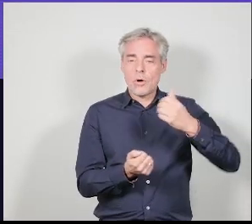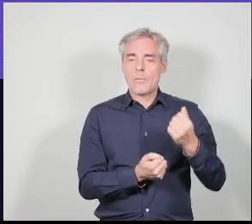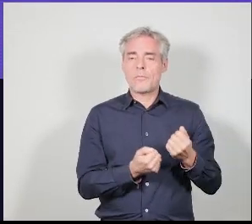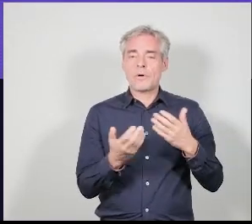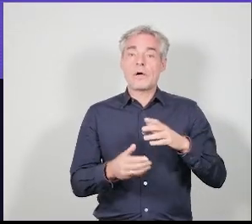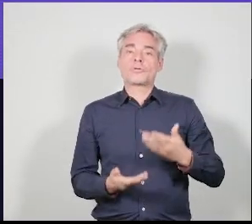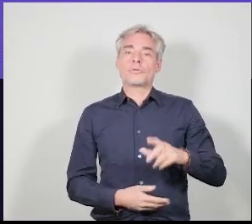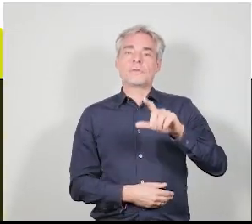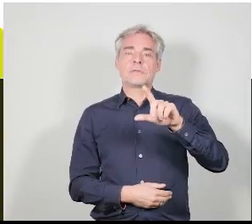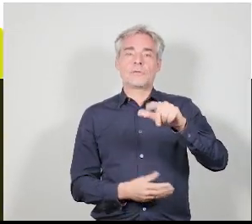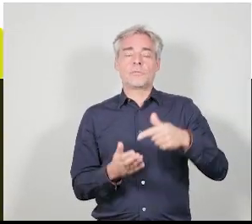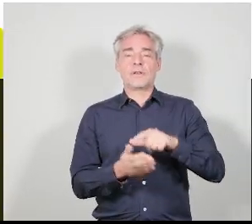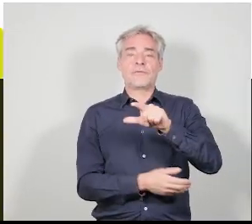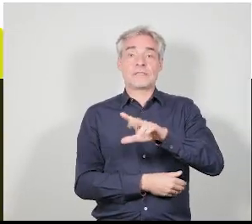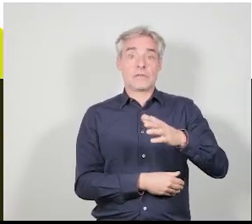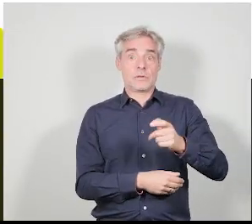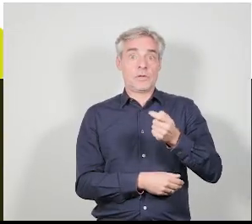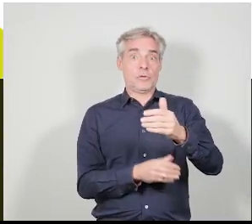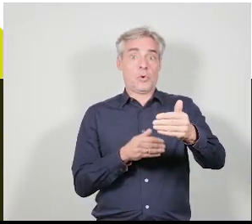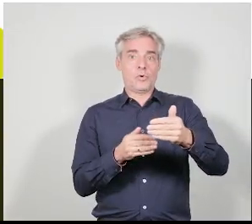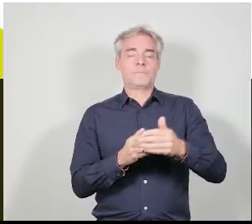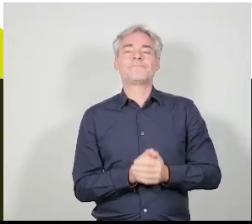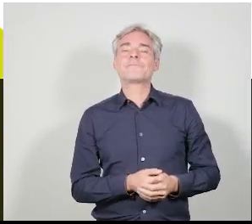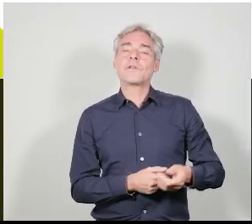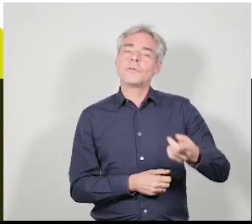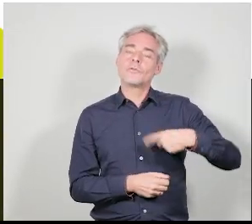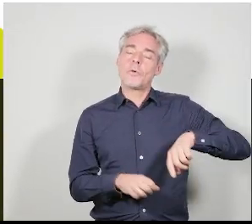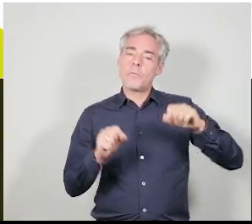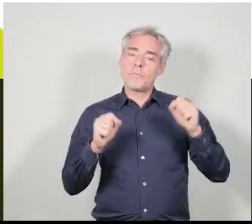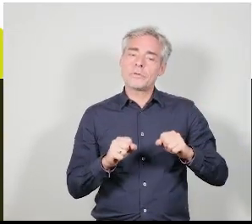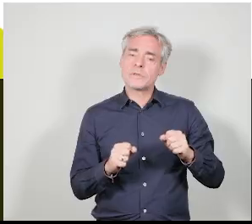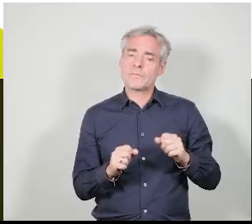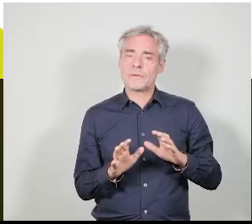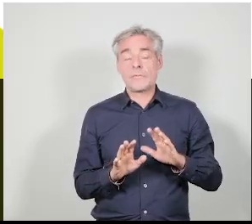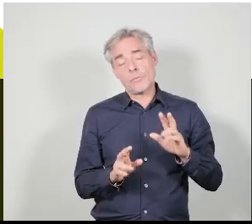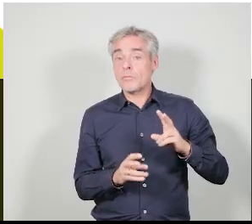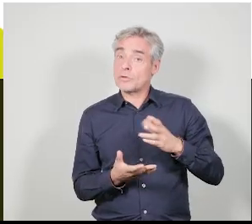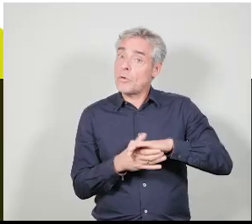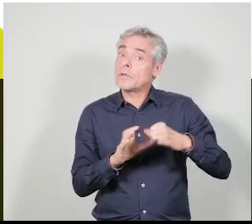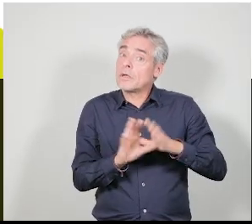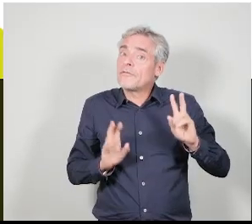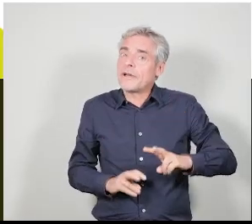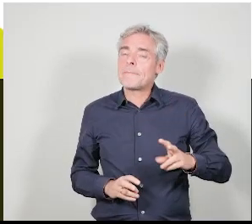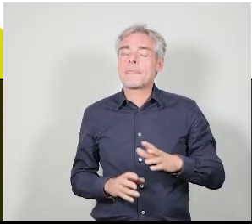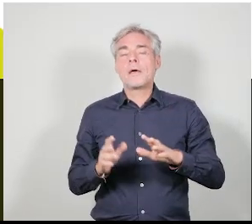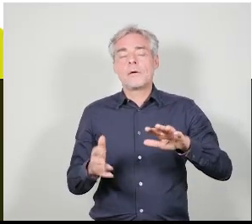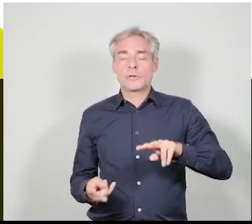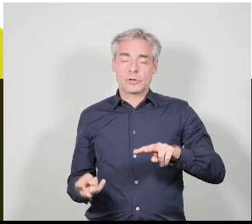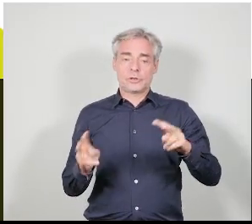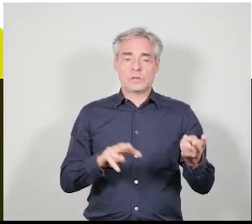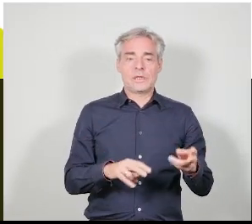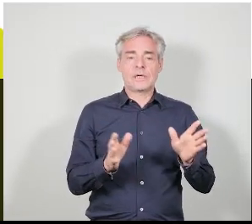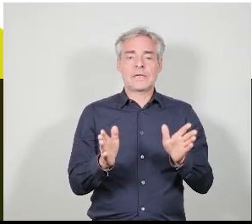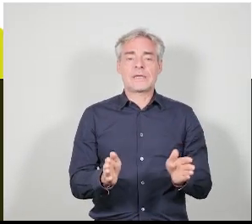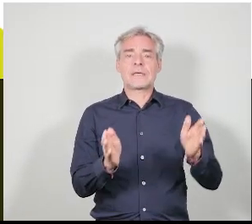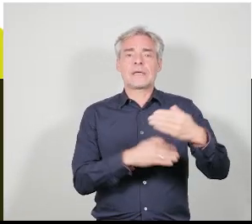est en 25, donc c'est bientôt. Ce qui nous paraît possible, sans être simple, clairement, c'est de se dire que le basculement en catégorie unique